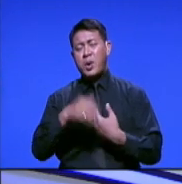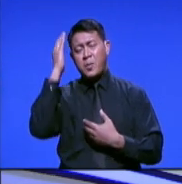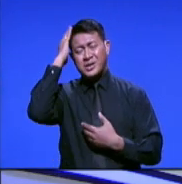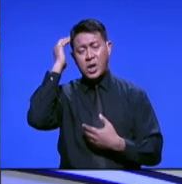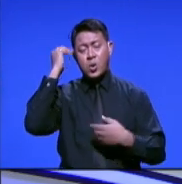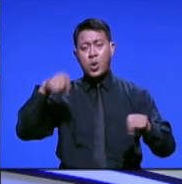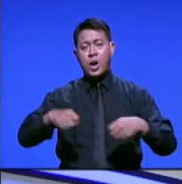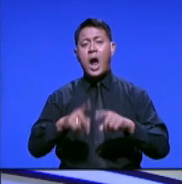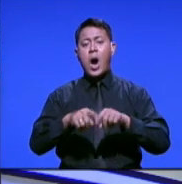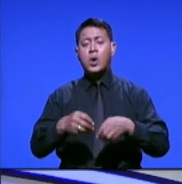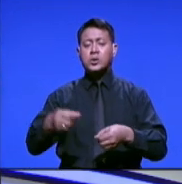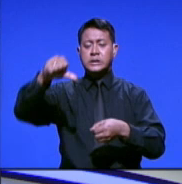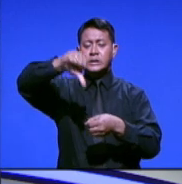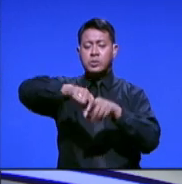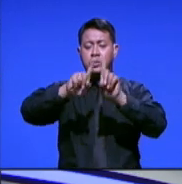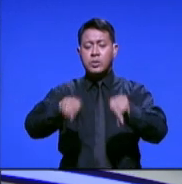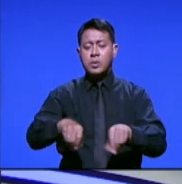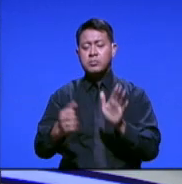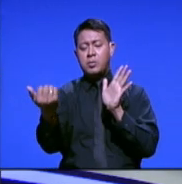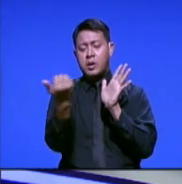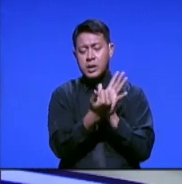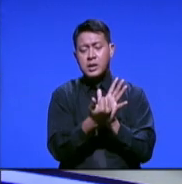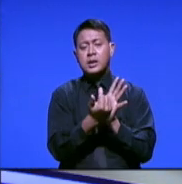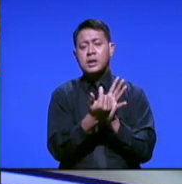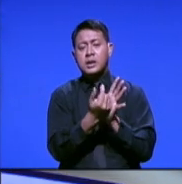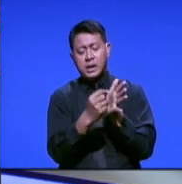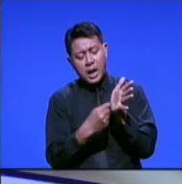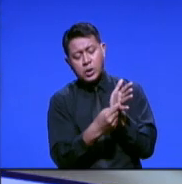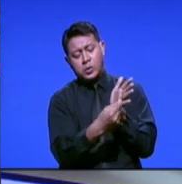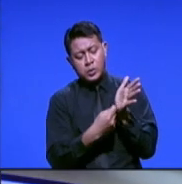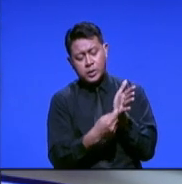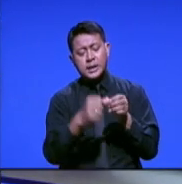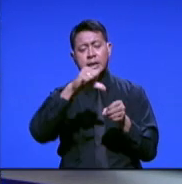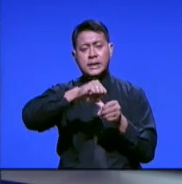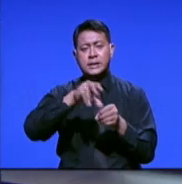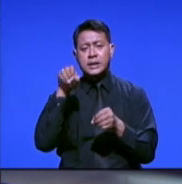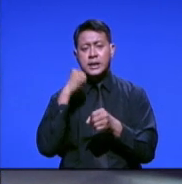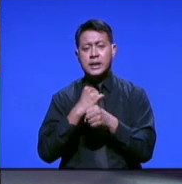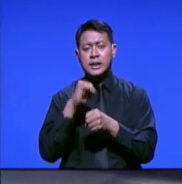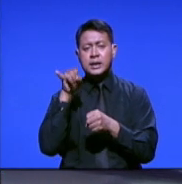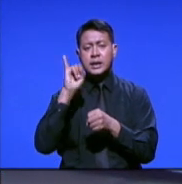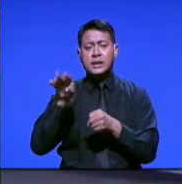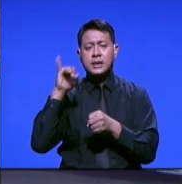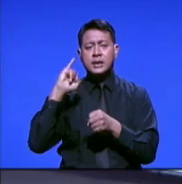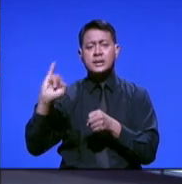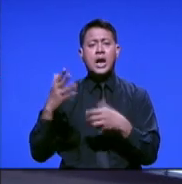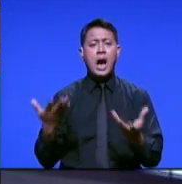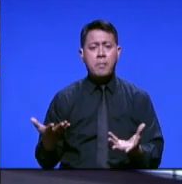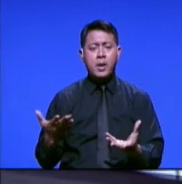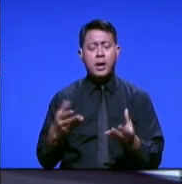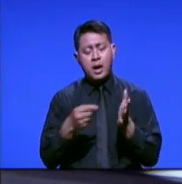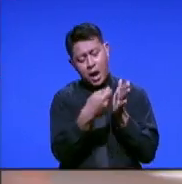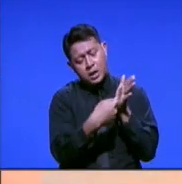wajib dibungkus kemasan bermerek dan dilengkapi komposisi kandungannya. Nah, bagaimana tanggapan warga mengenai hal ini? Berikut